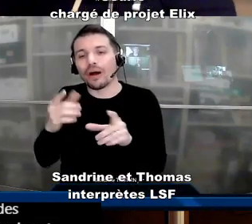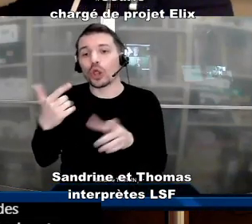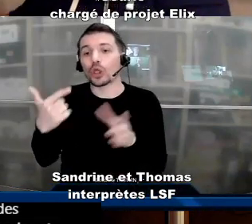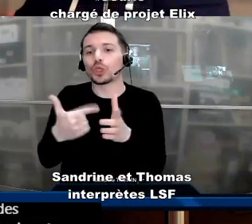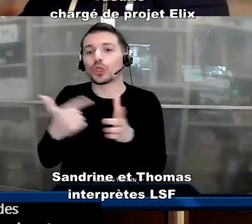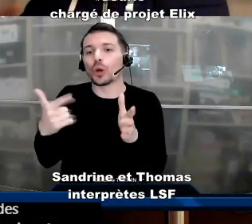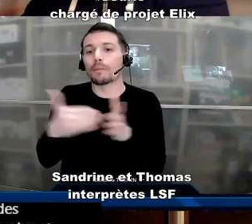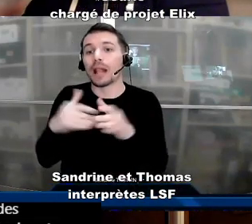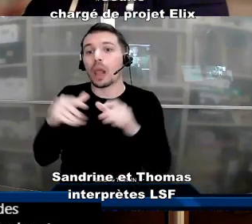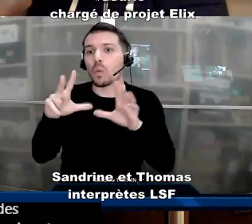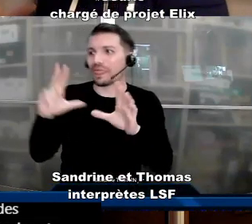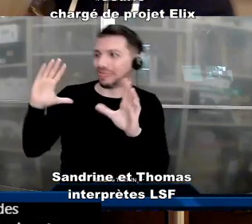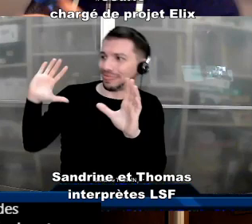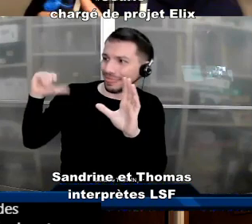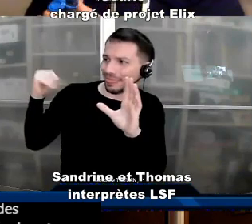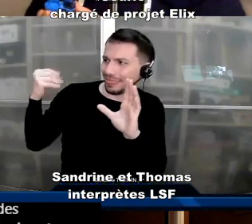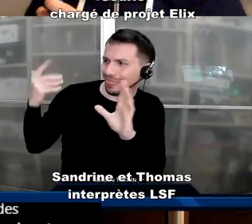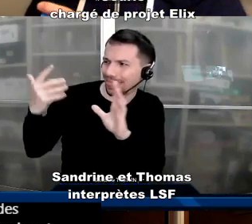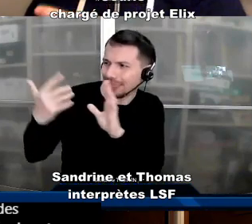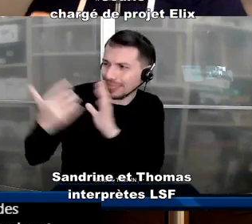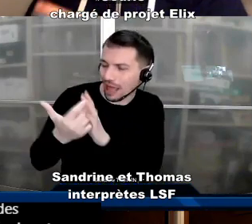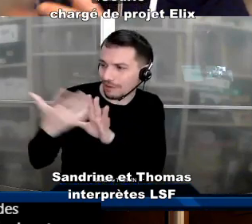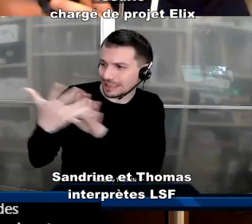2008, je parle la langue des signes